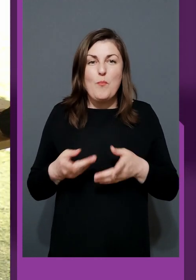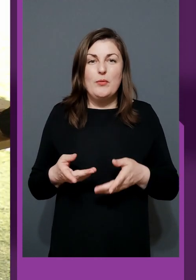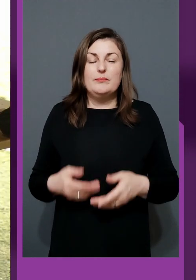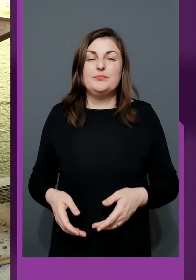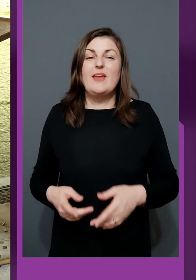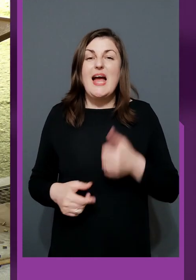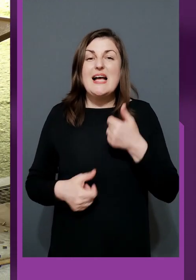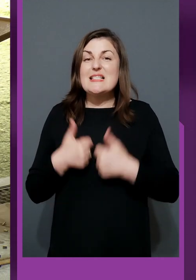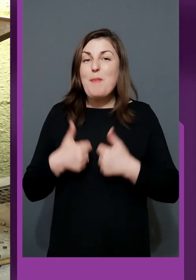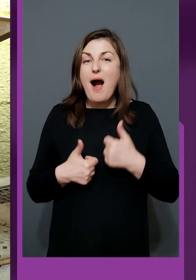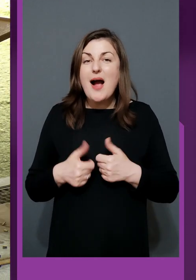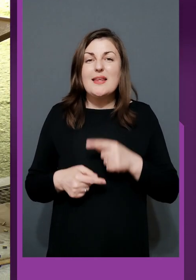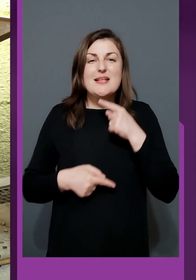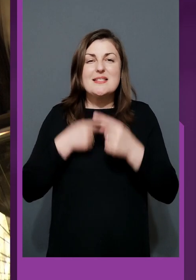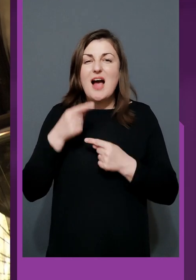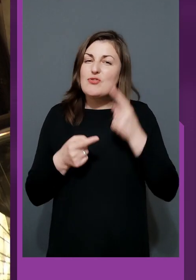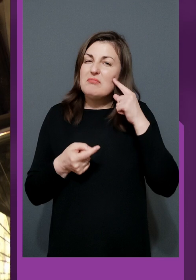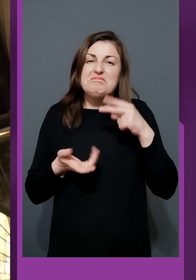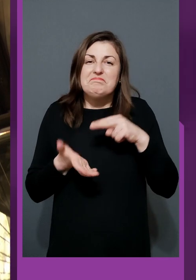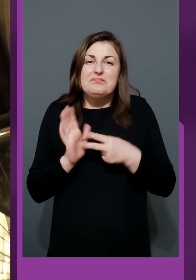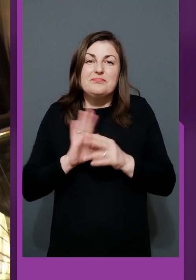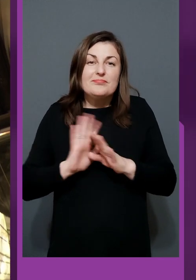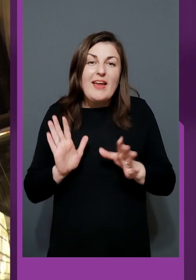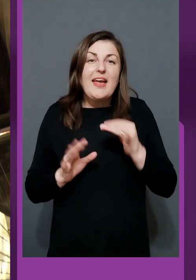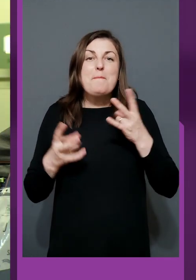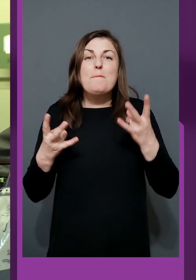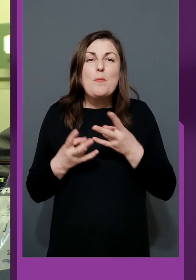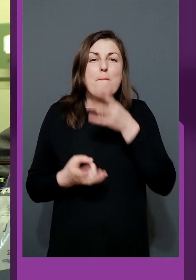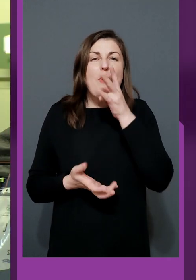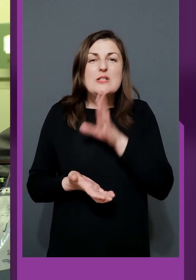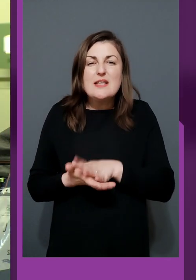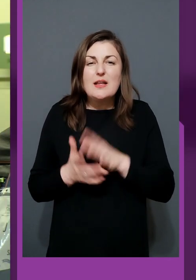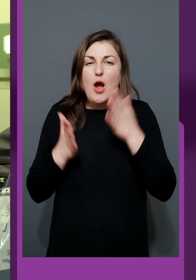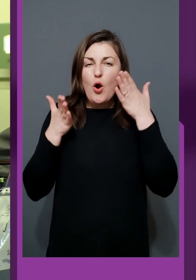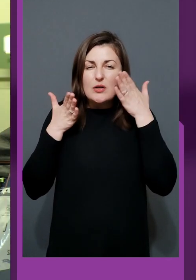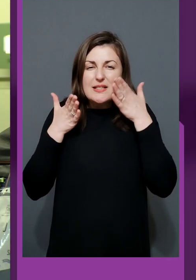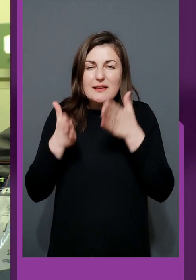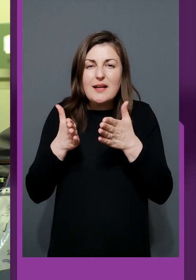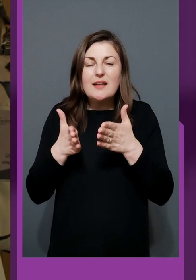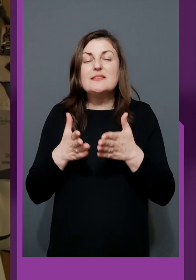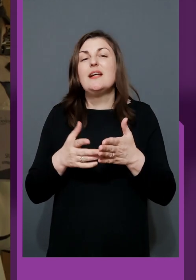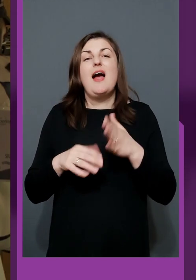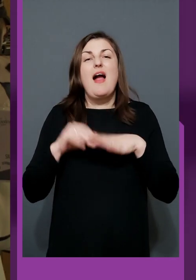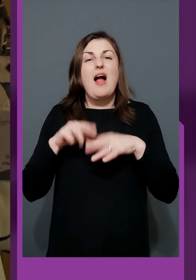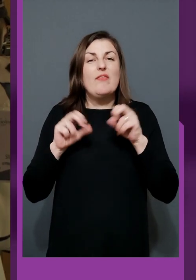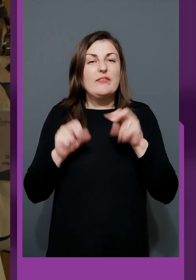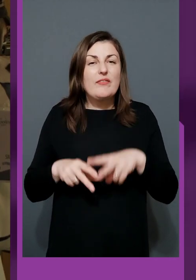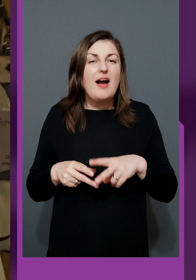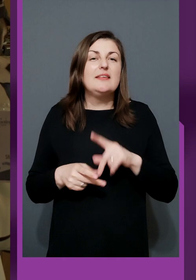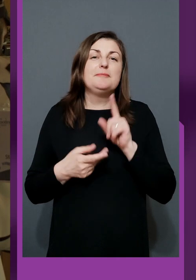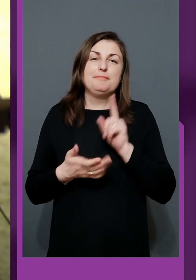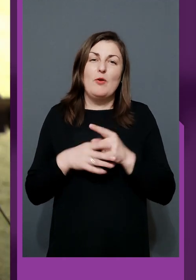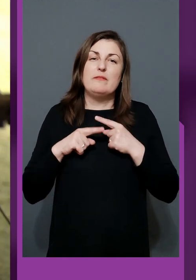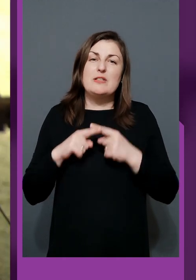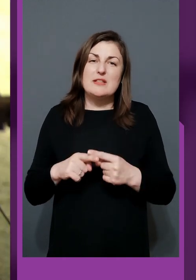по-другому змагання завжди непередбачувані і потребують постійної концентрації Фаворит у кваліфікації